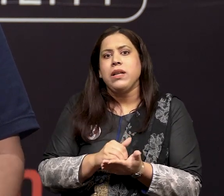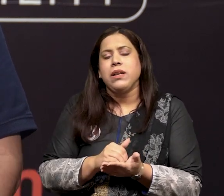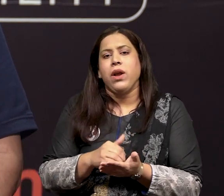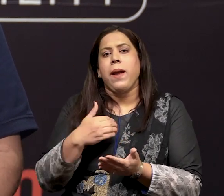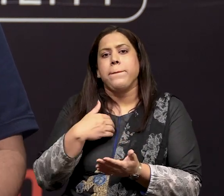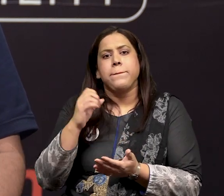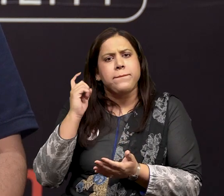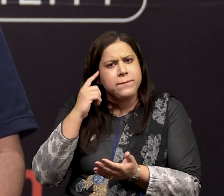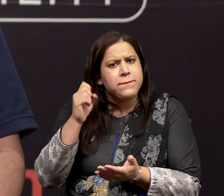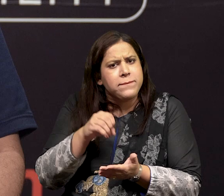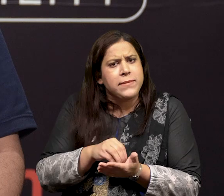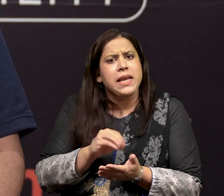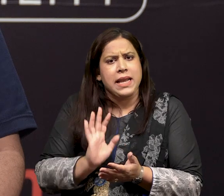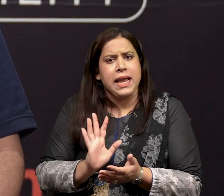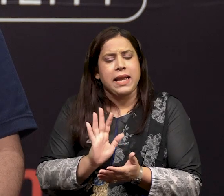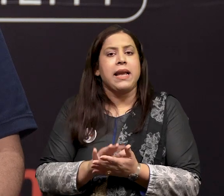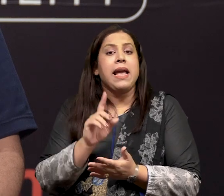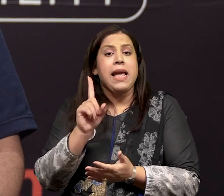वर्क. एंड